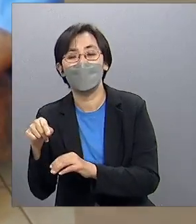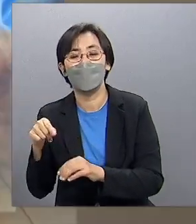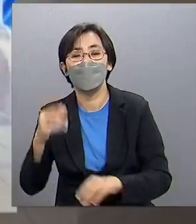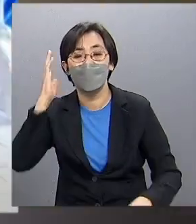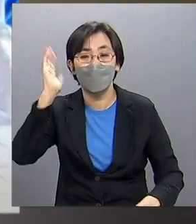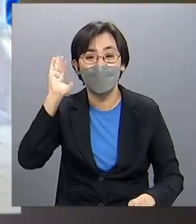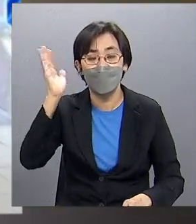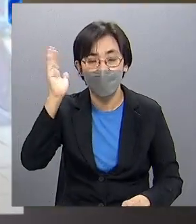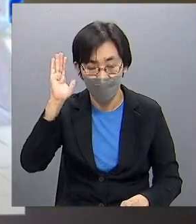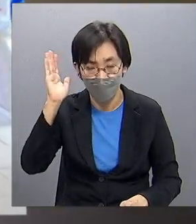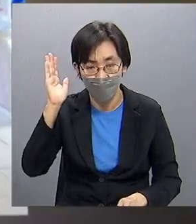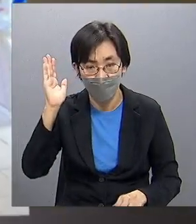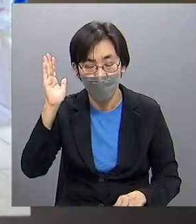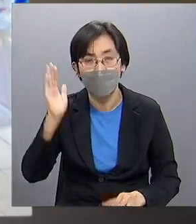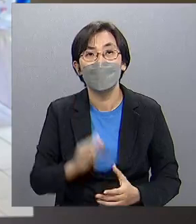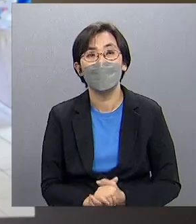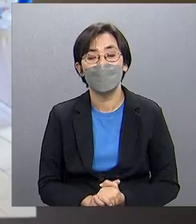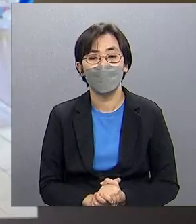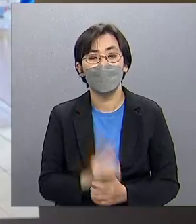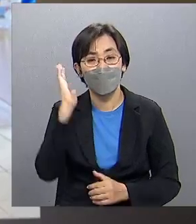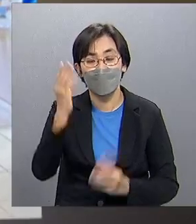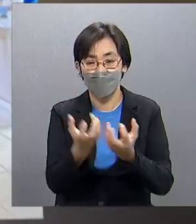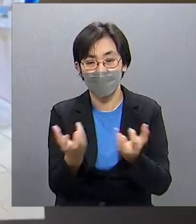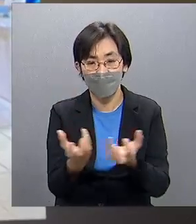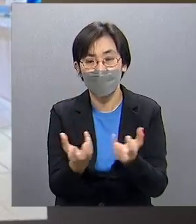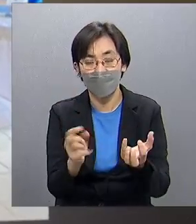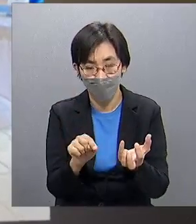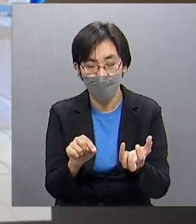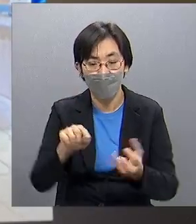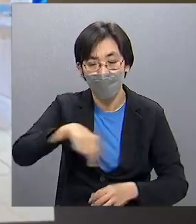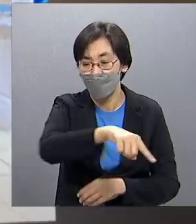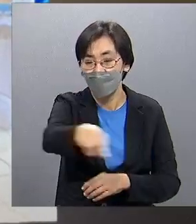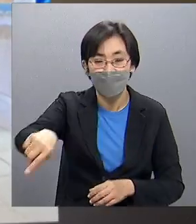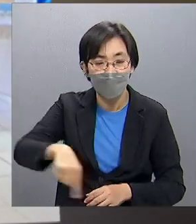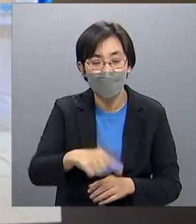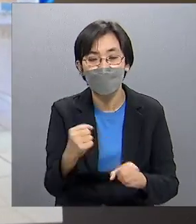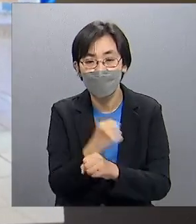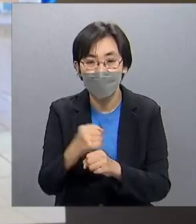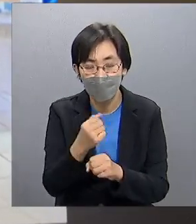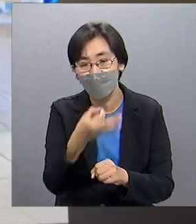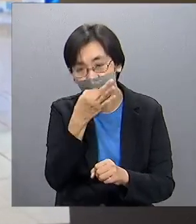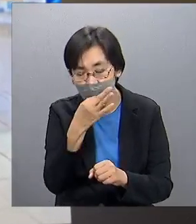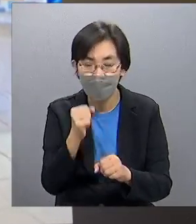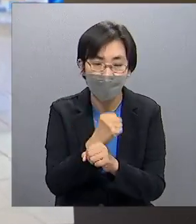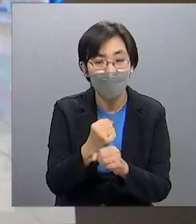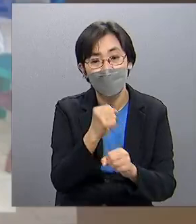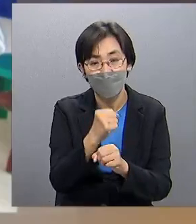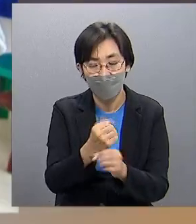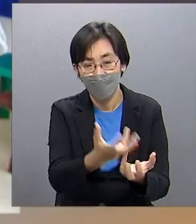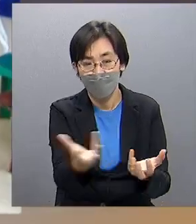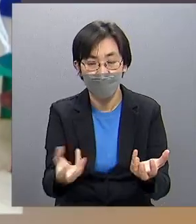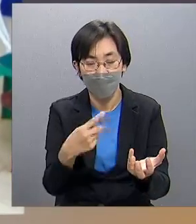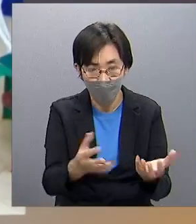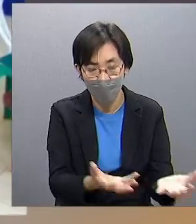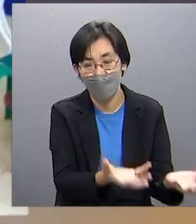ะก็เอาผลิตภัณฑ์ที่ทางผู้ต้องโทษเนี่ยผลิตออกมาให้ทางเราเนี่ยทำการ